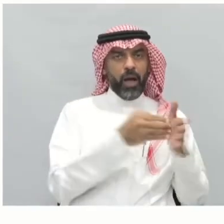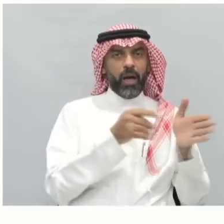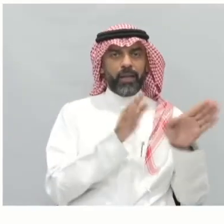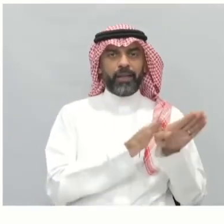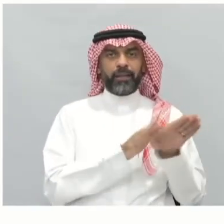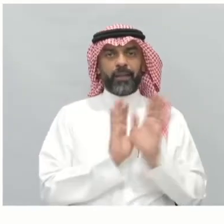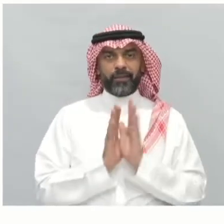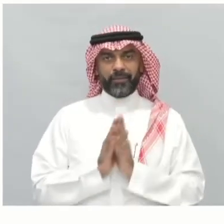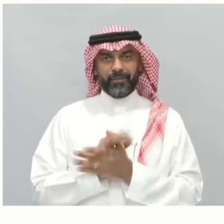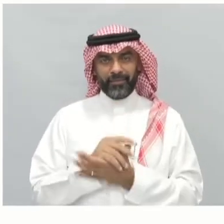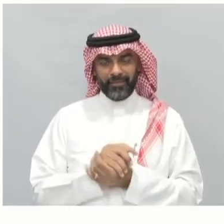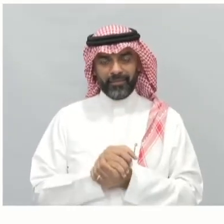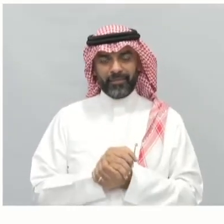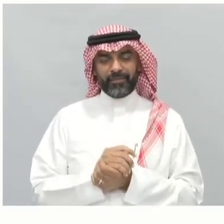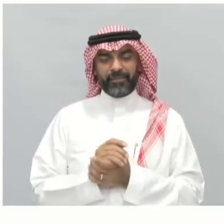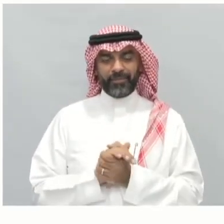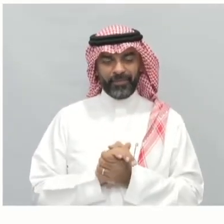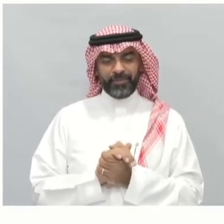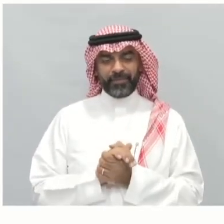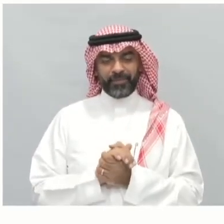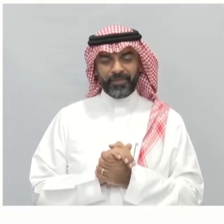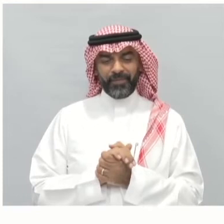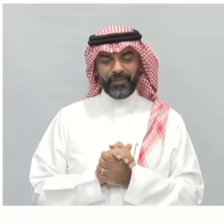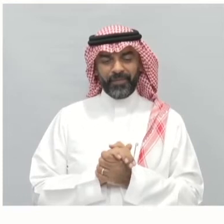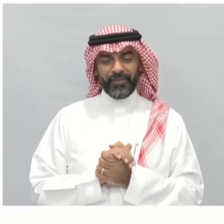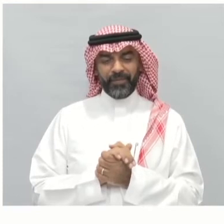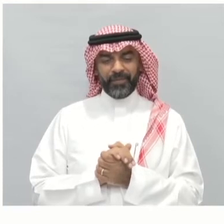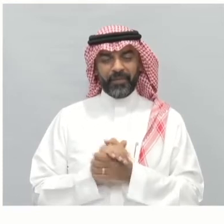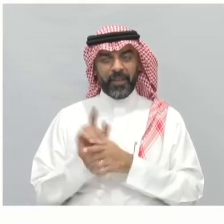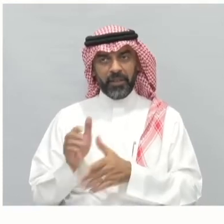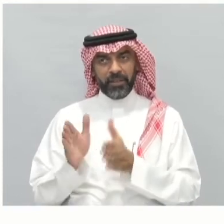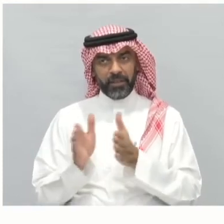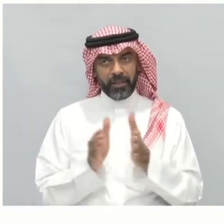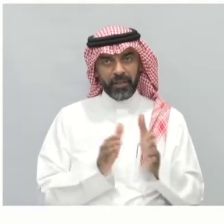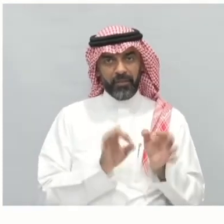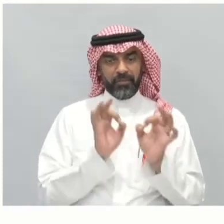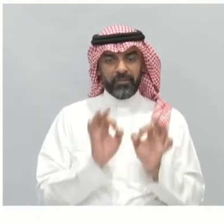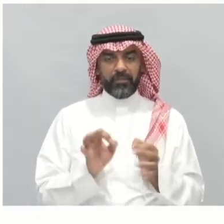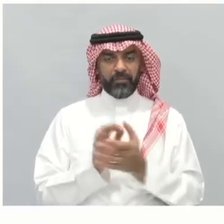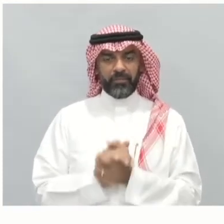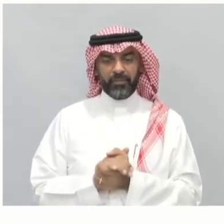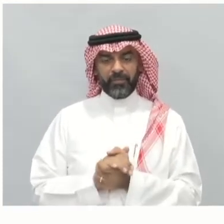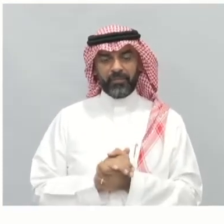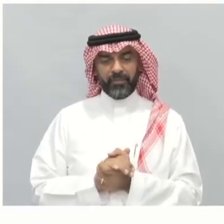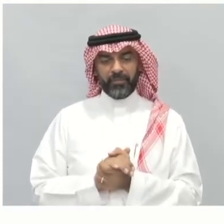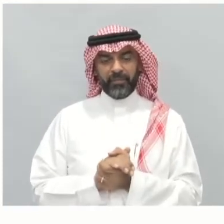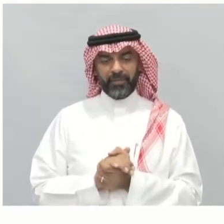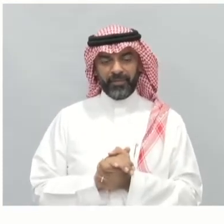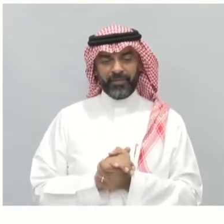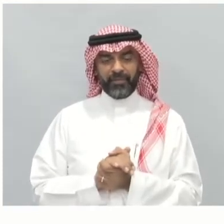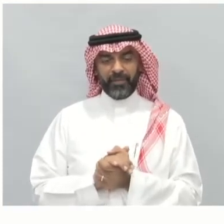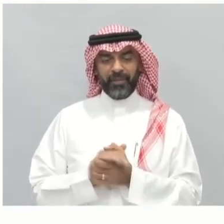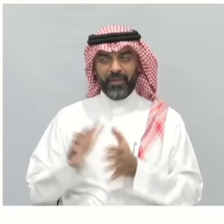بالاطوال ولكن بهذه الطريقه الان مرتبين الاخوان على حسب الاكبر